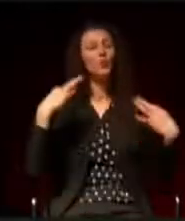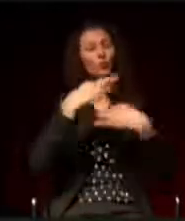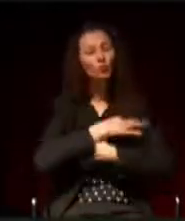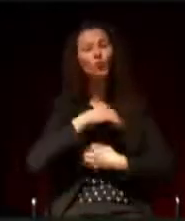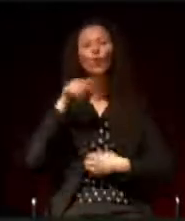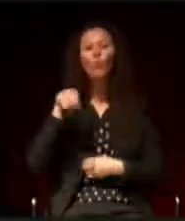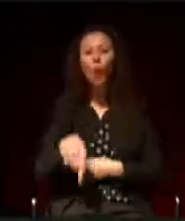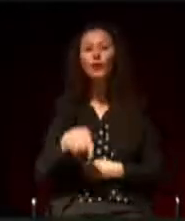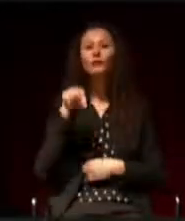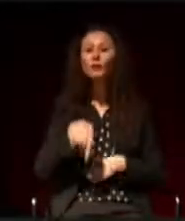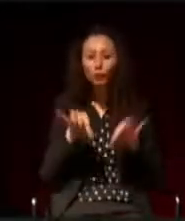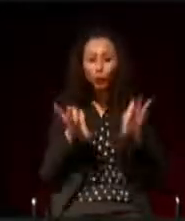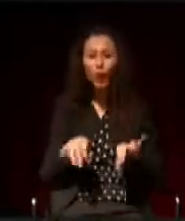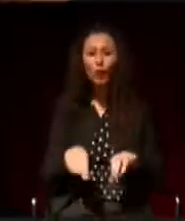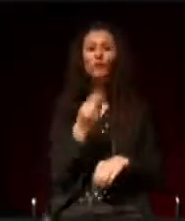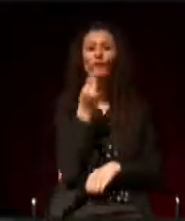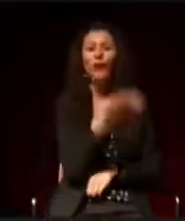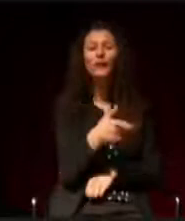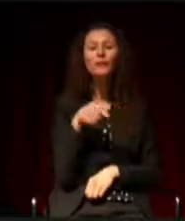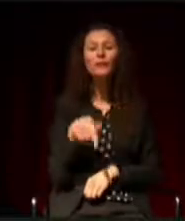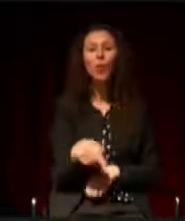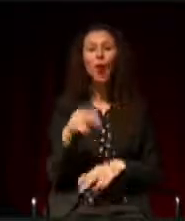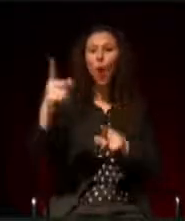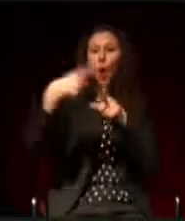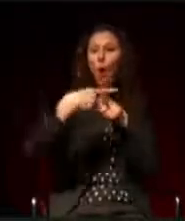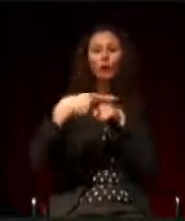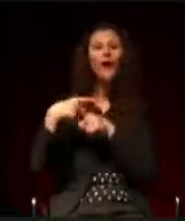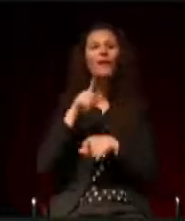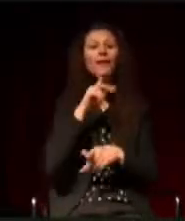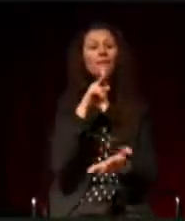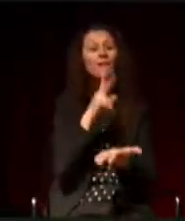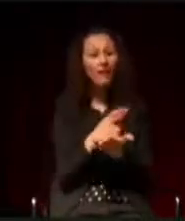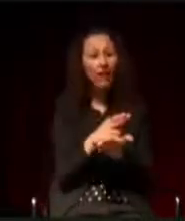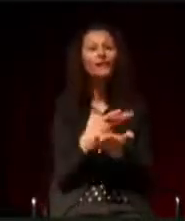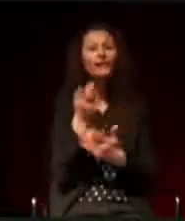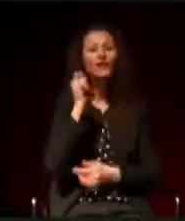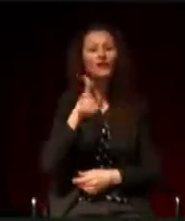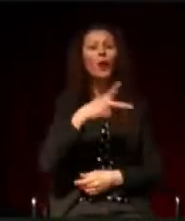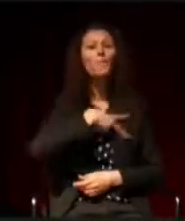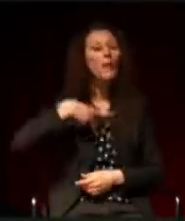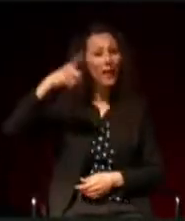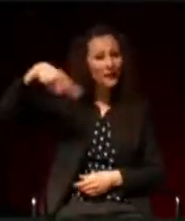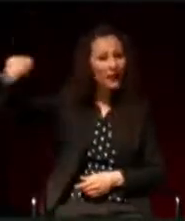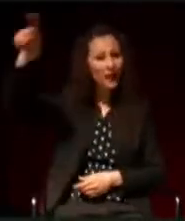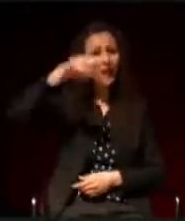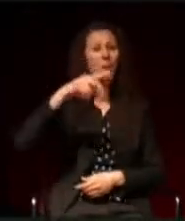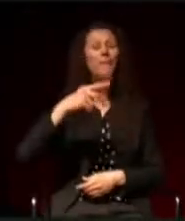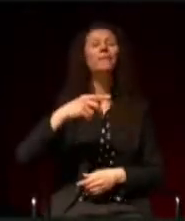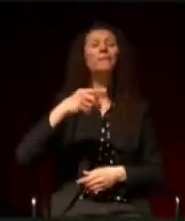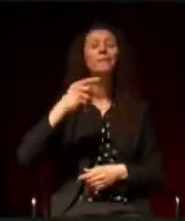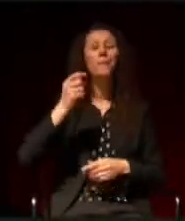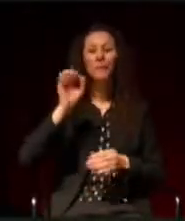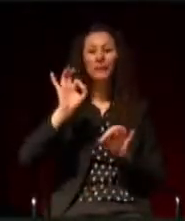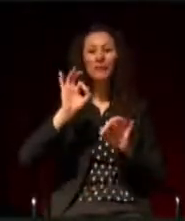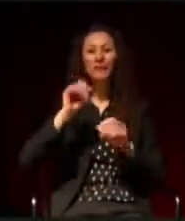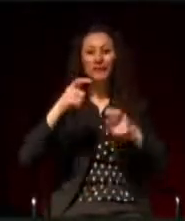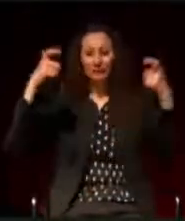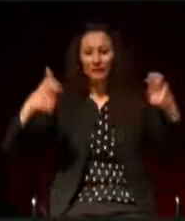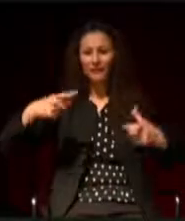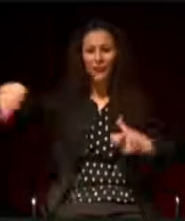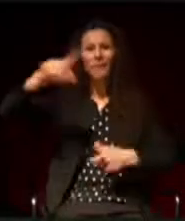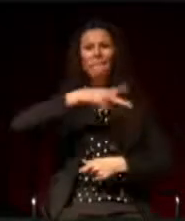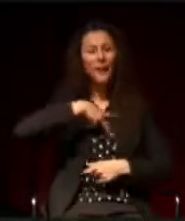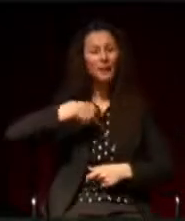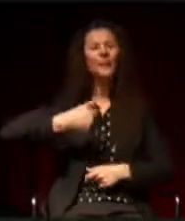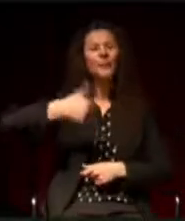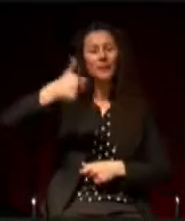Böylece aslında bugün verdiğimiz, aldığımız ortak kararla aslında ilçe belediye başkanlarımızın, özellikle de metropoldeki ilçe belediye